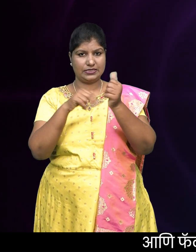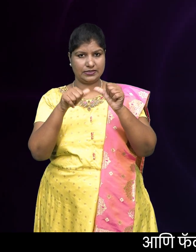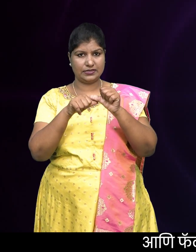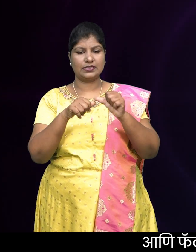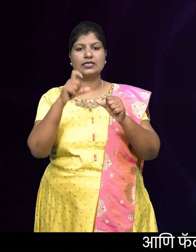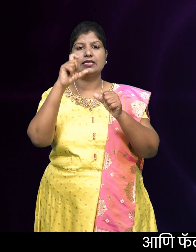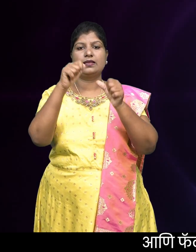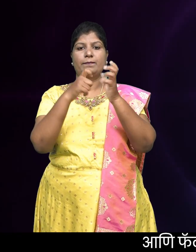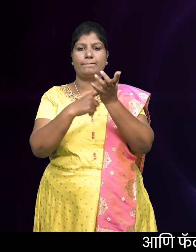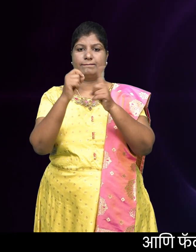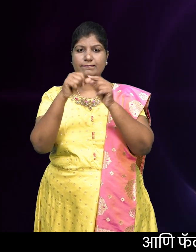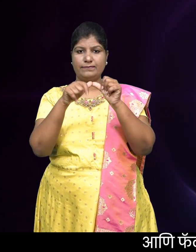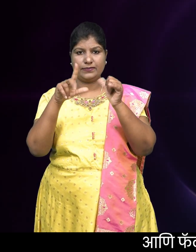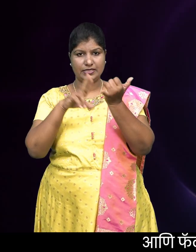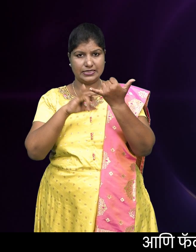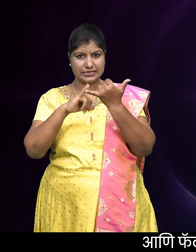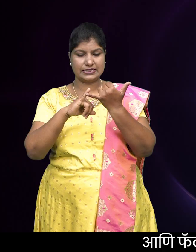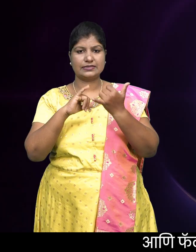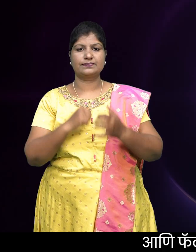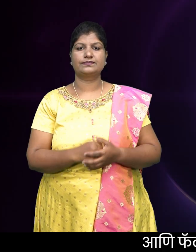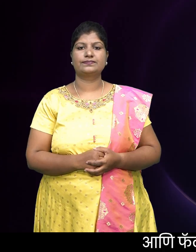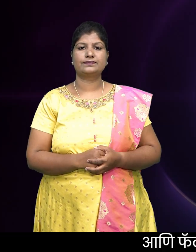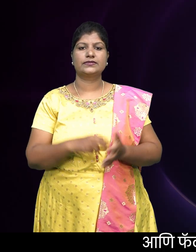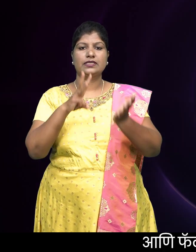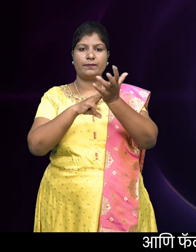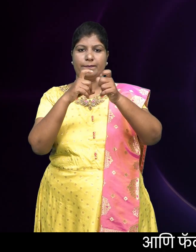आणि फॅलेसेजनी बनलेले वरचे अंग आहेत.